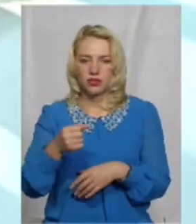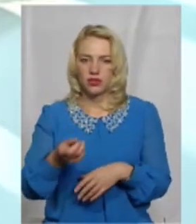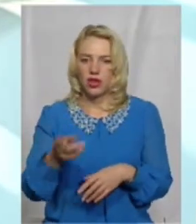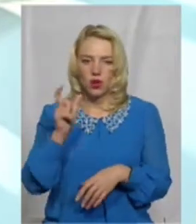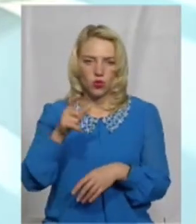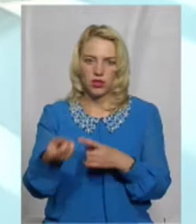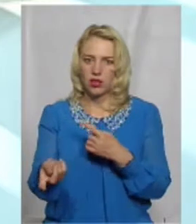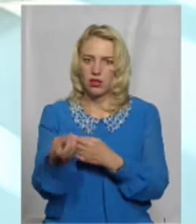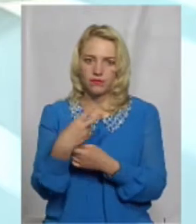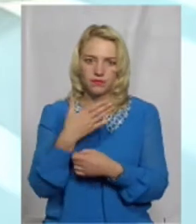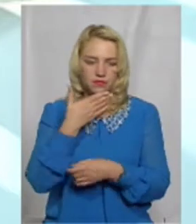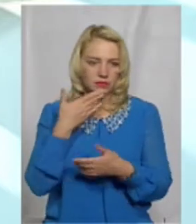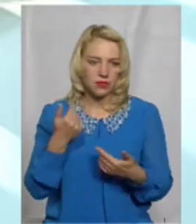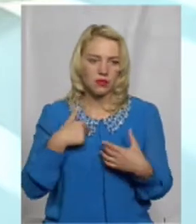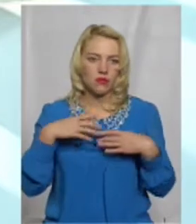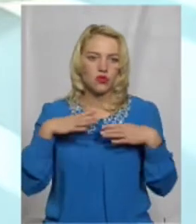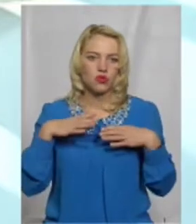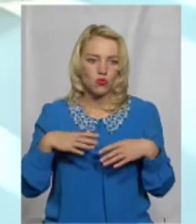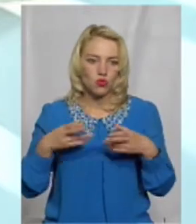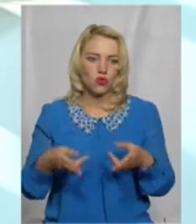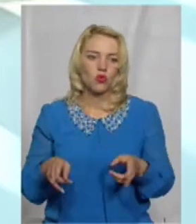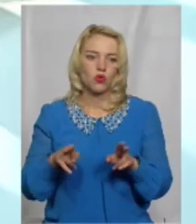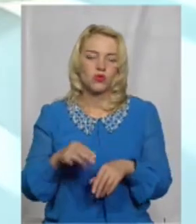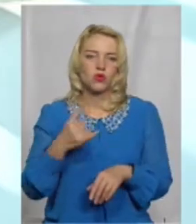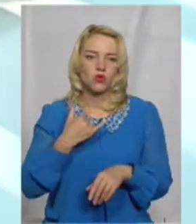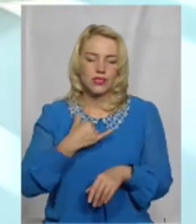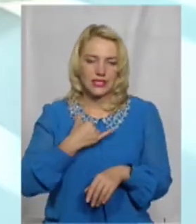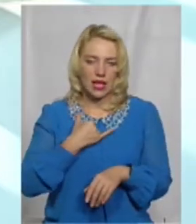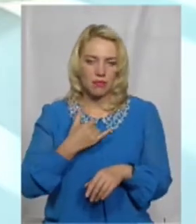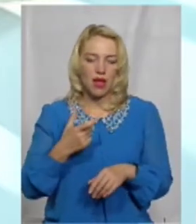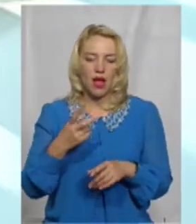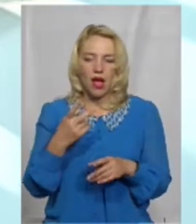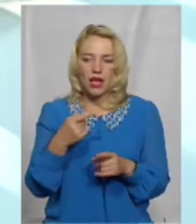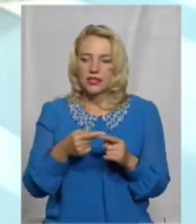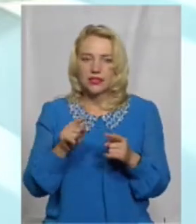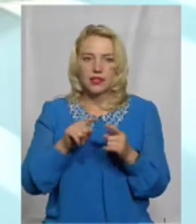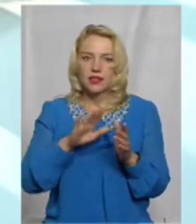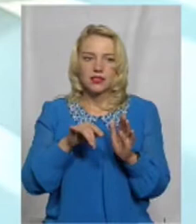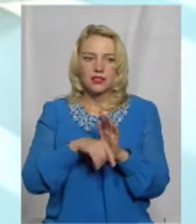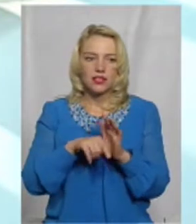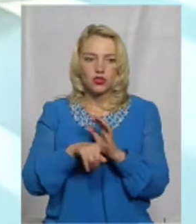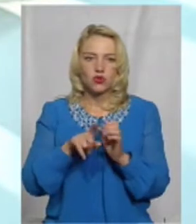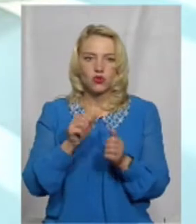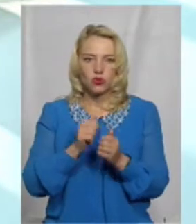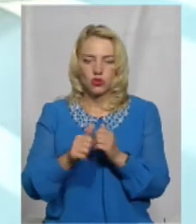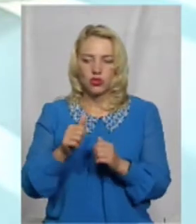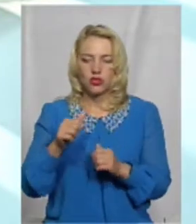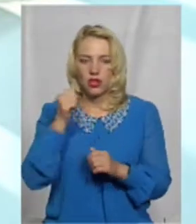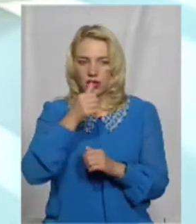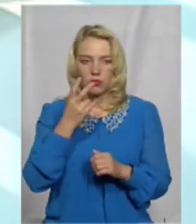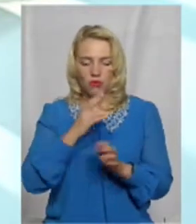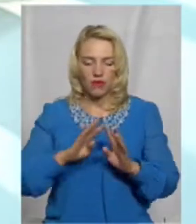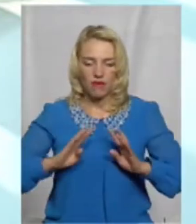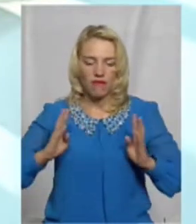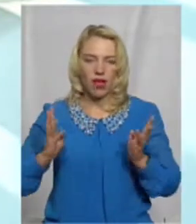не появляється, так. І ми змушені її оставляти в себе. Але ж це не означає, що ми повинні той вольєр кожен рік збільшувати на 10 метрів,